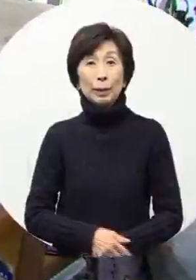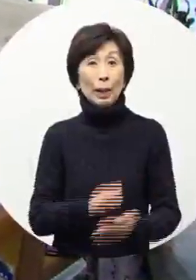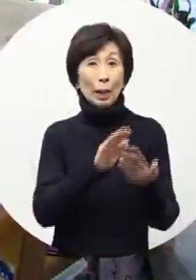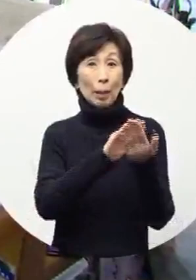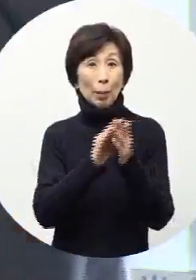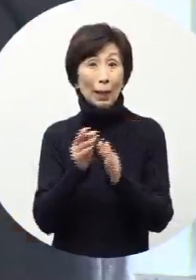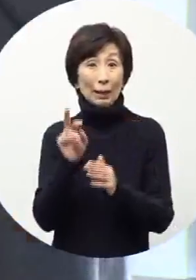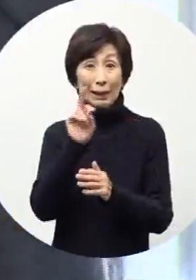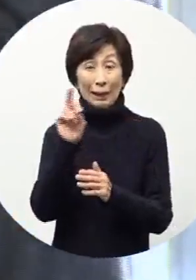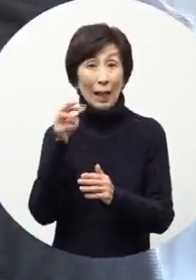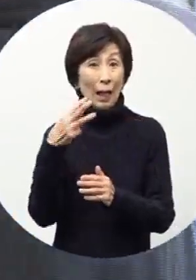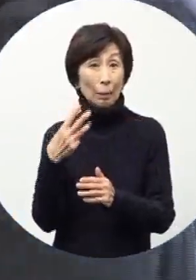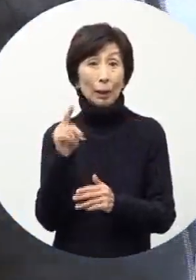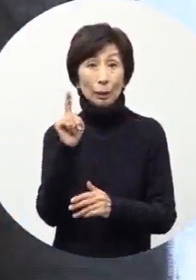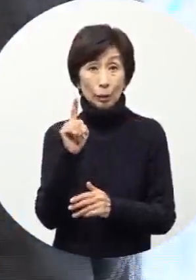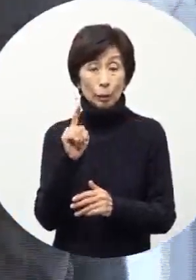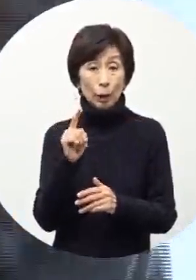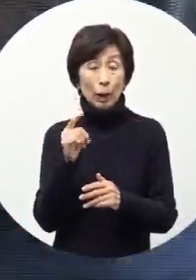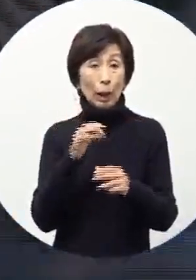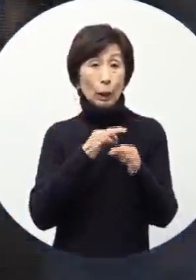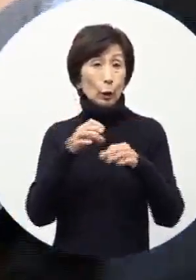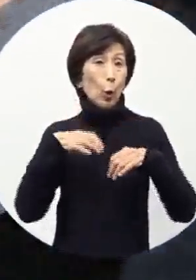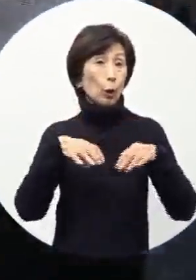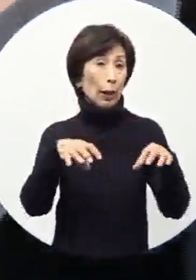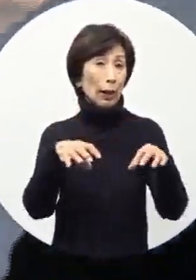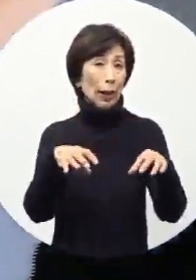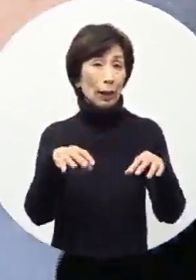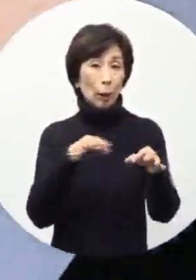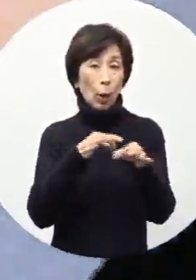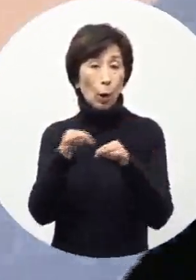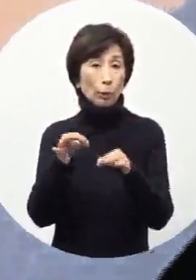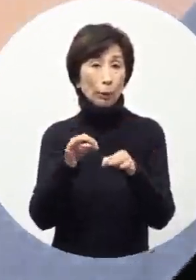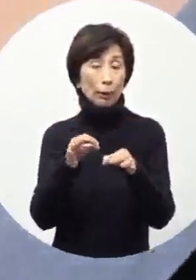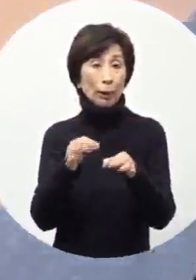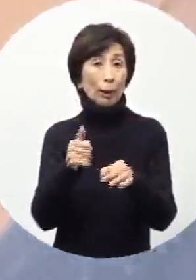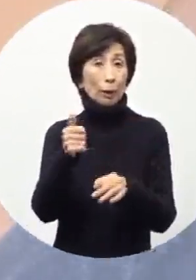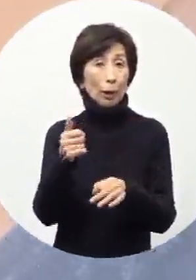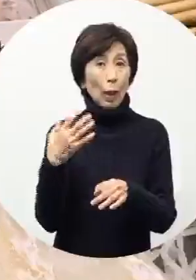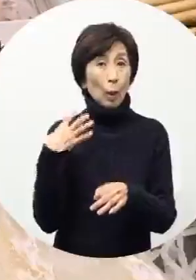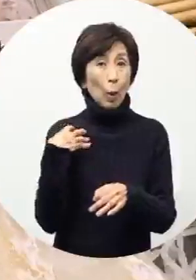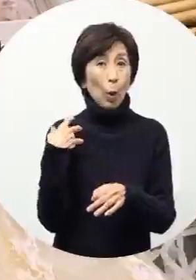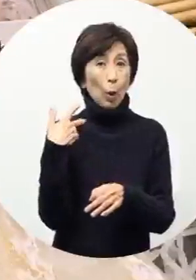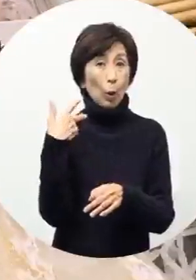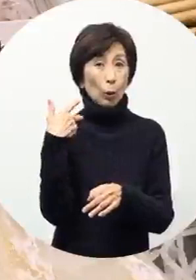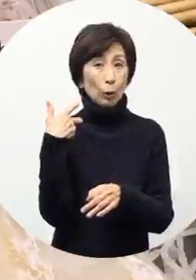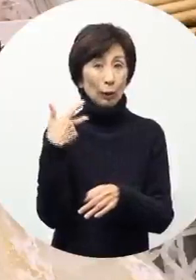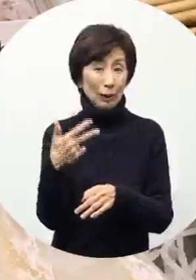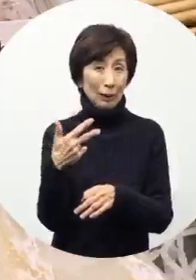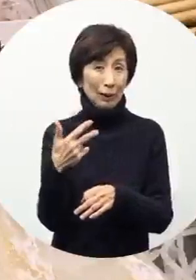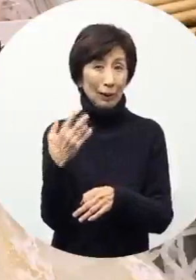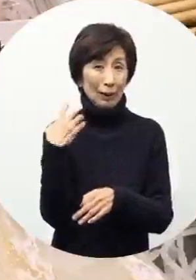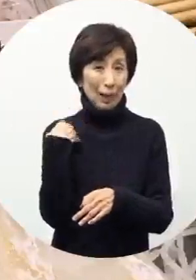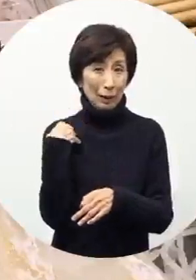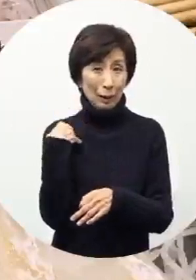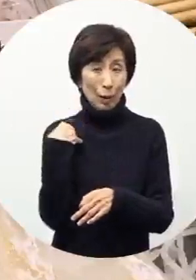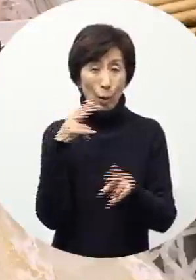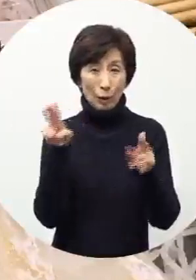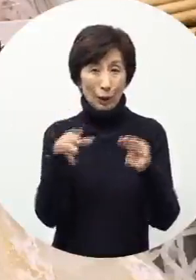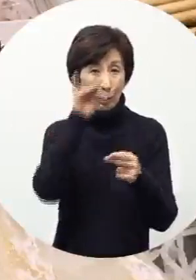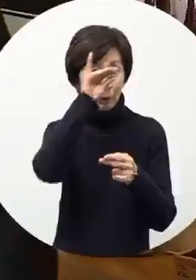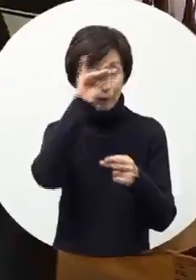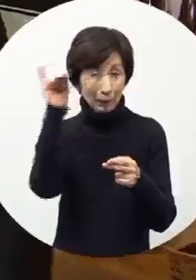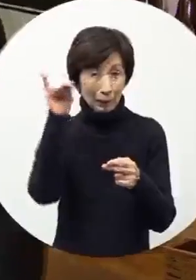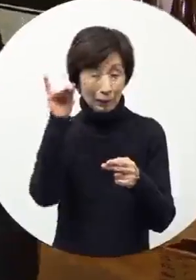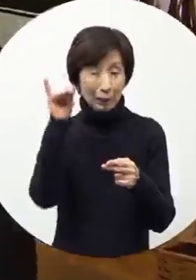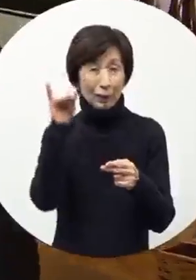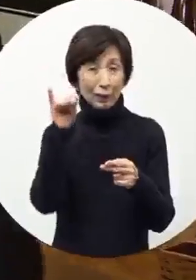町ゼミは商店街のお店の人が講師となって、専門的知識やお得な情報、作るコツなど